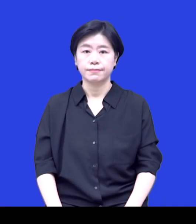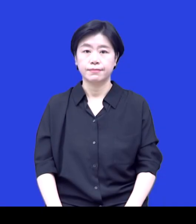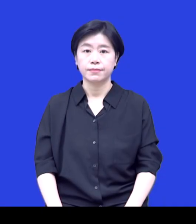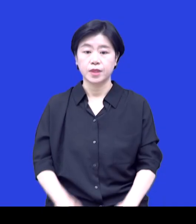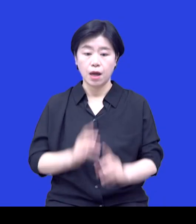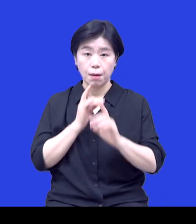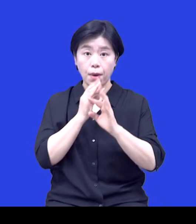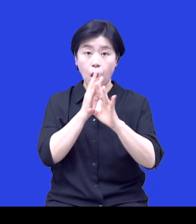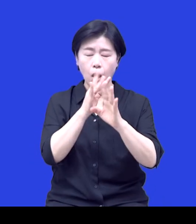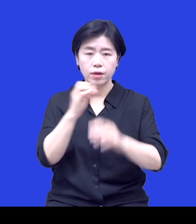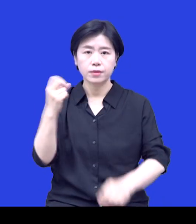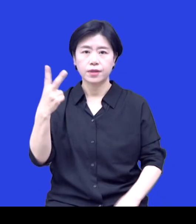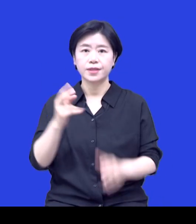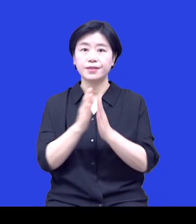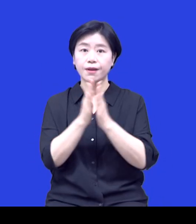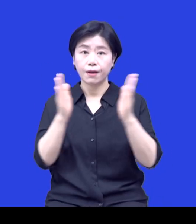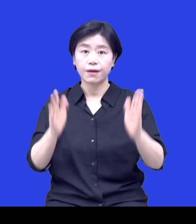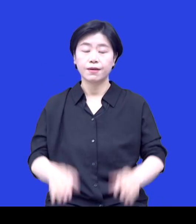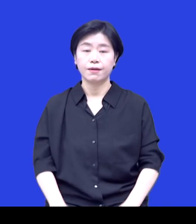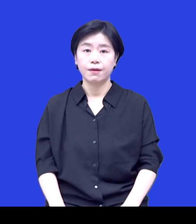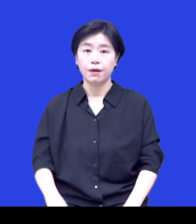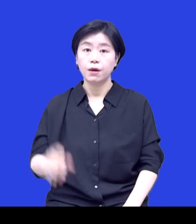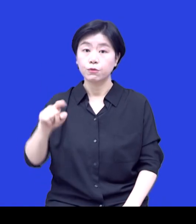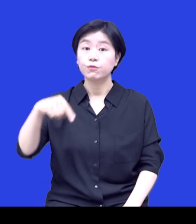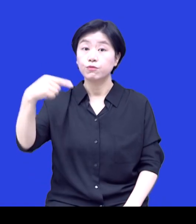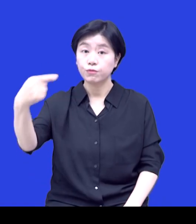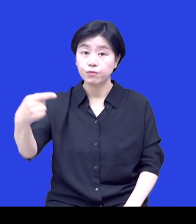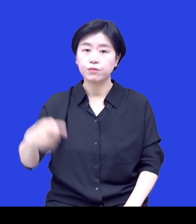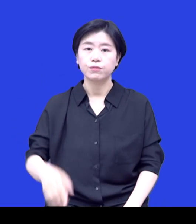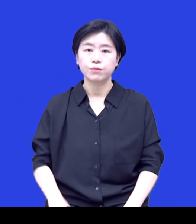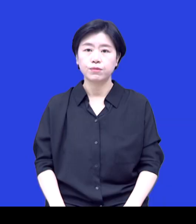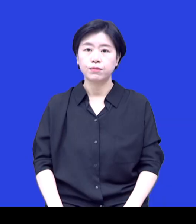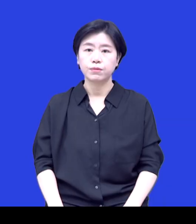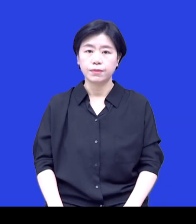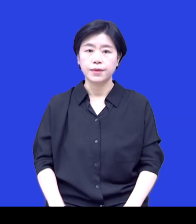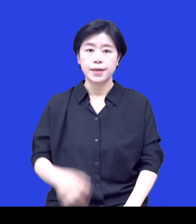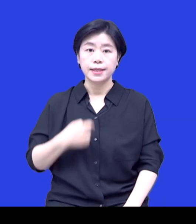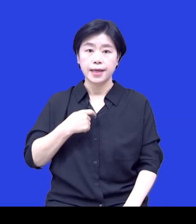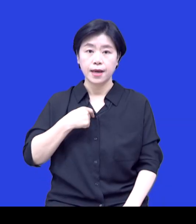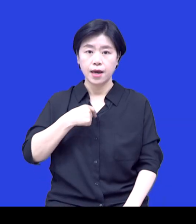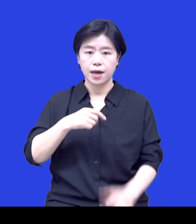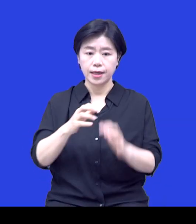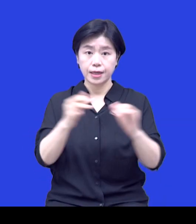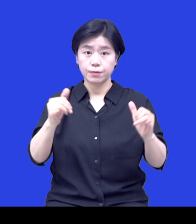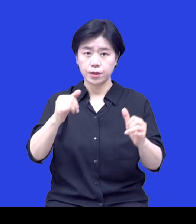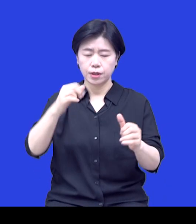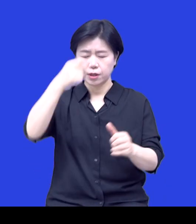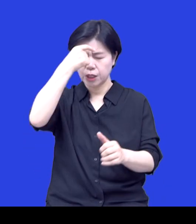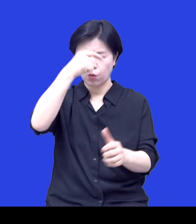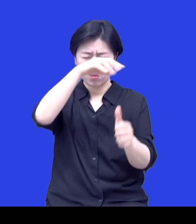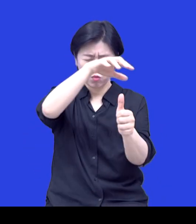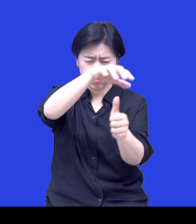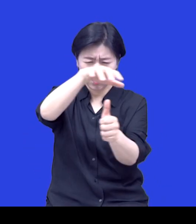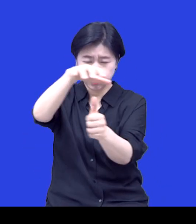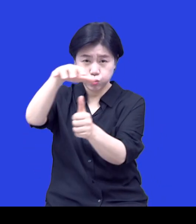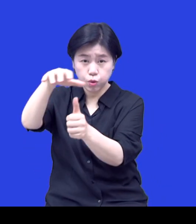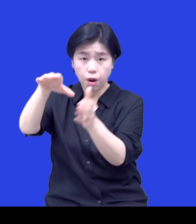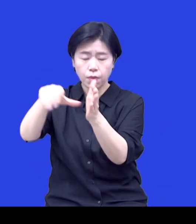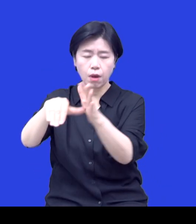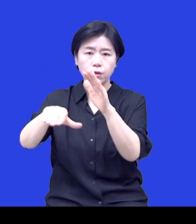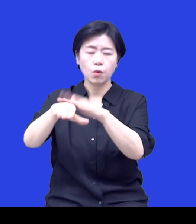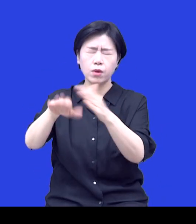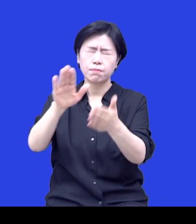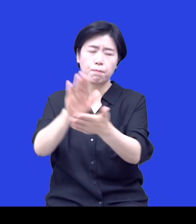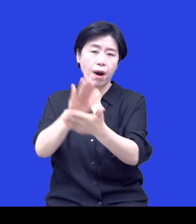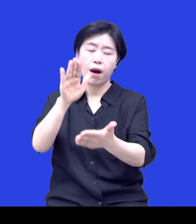그 방언이 다시 터진 거예요. 그리고 나서 사람들한테 이제 안수기도를 하는데 손에서 뭐 너무 불이 나는